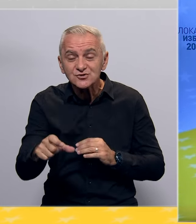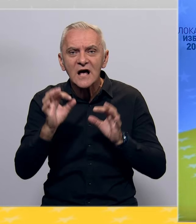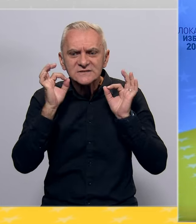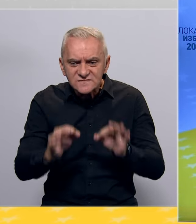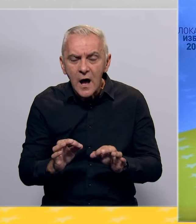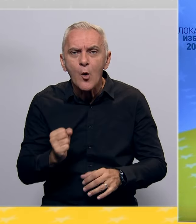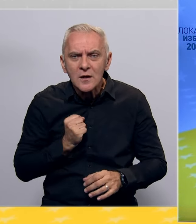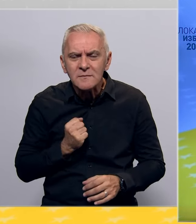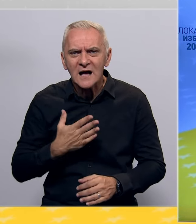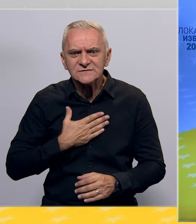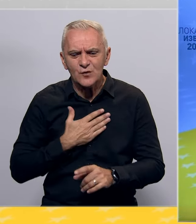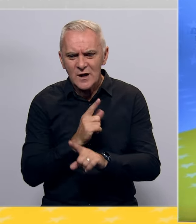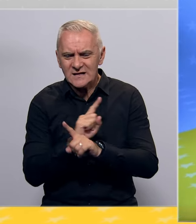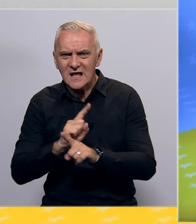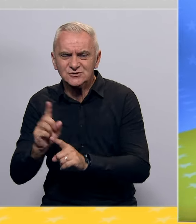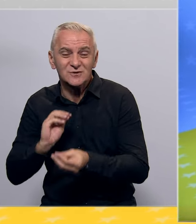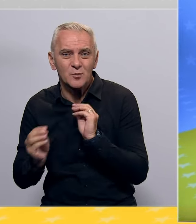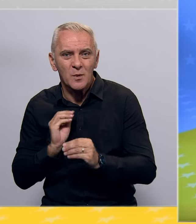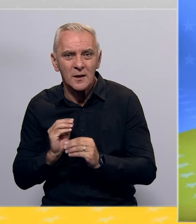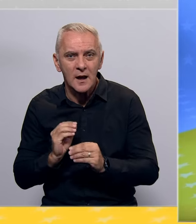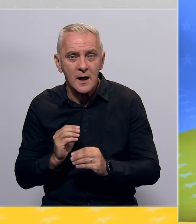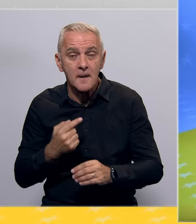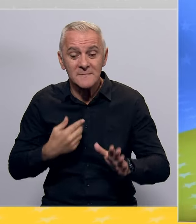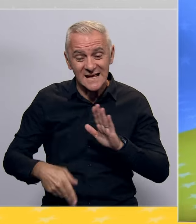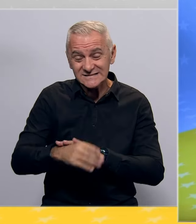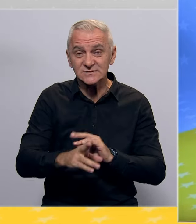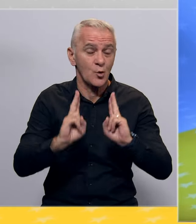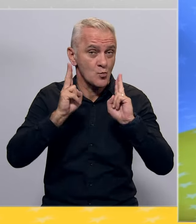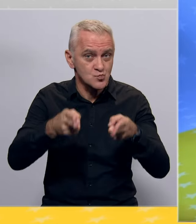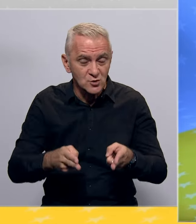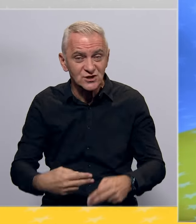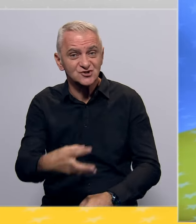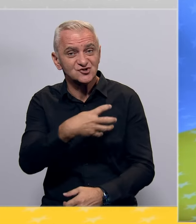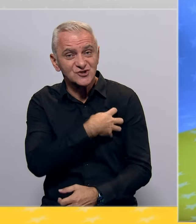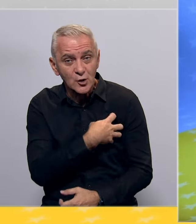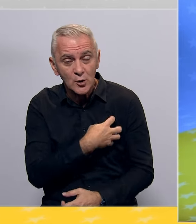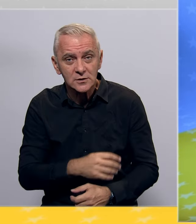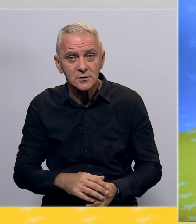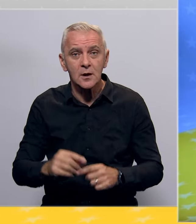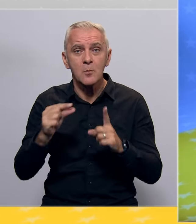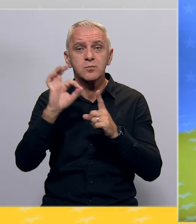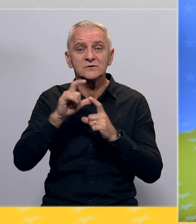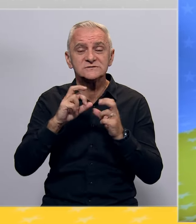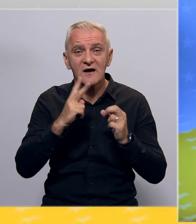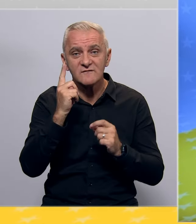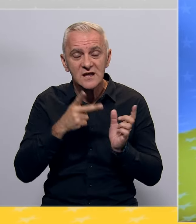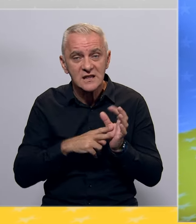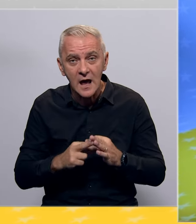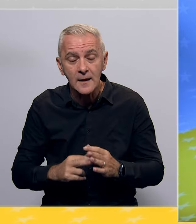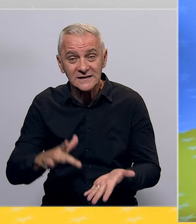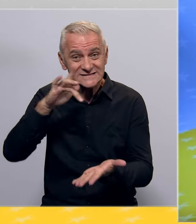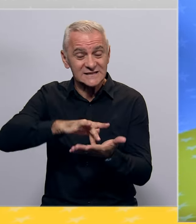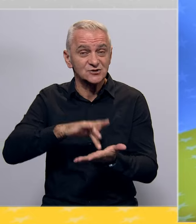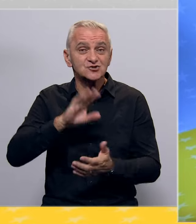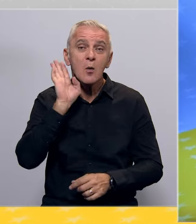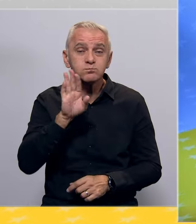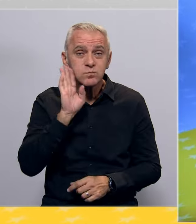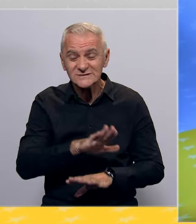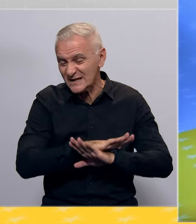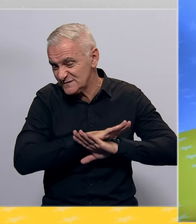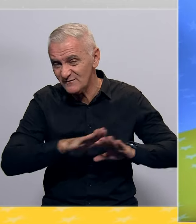svoje različite izazove. Izlazimo i u Mostaru, i u Širokom, u Posavini, u Središnjoj Bosni, u